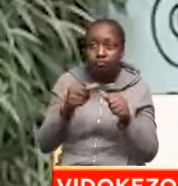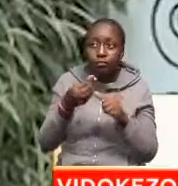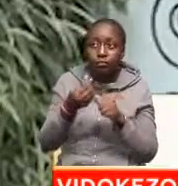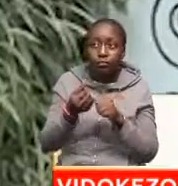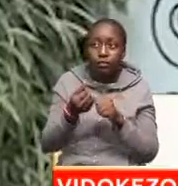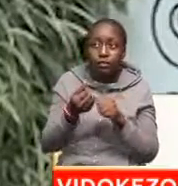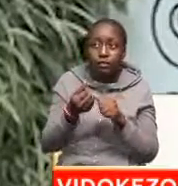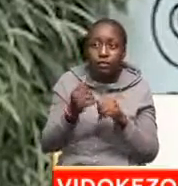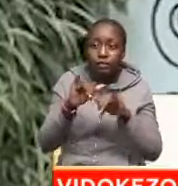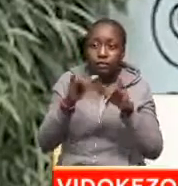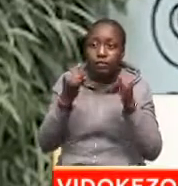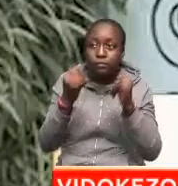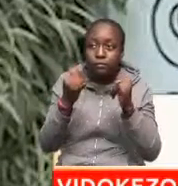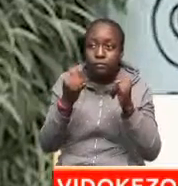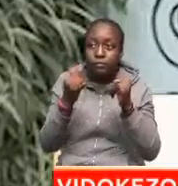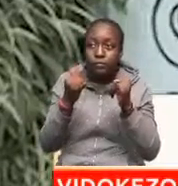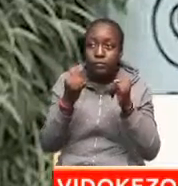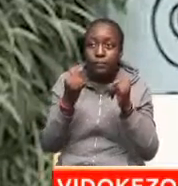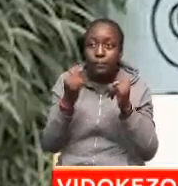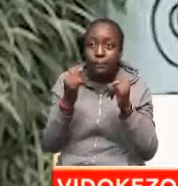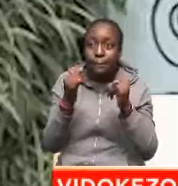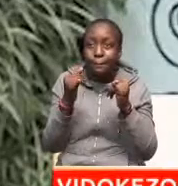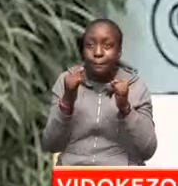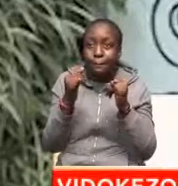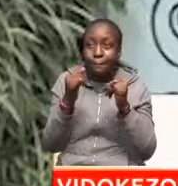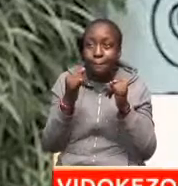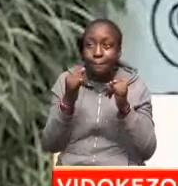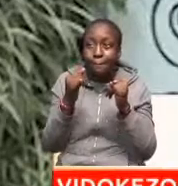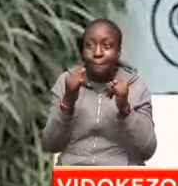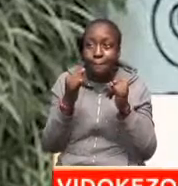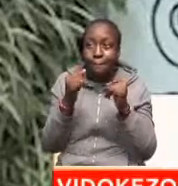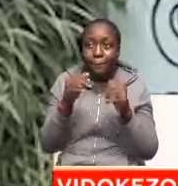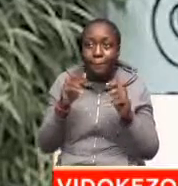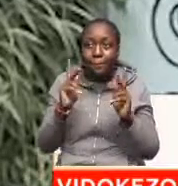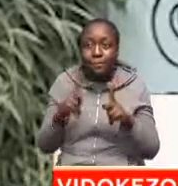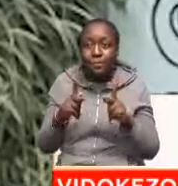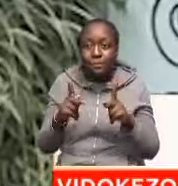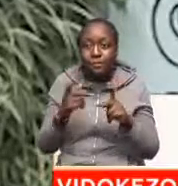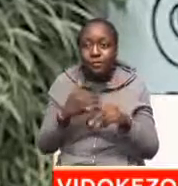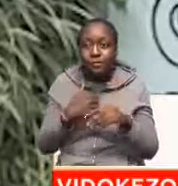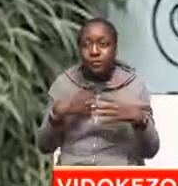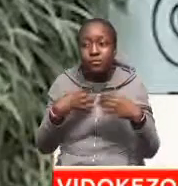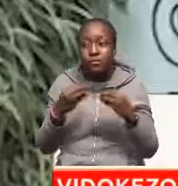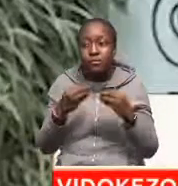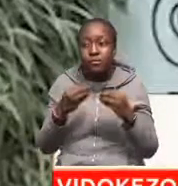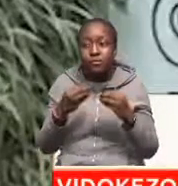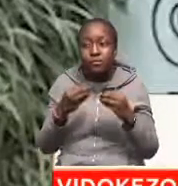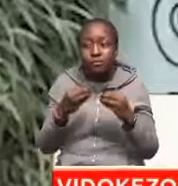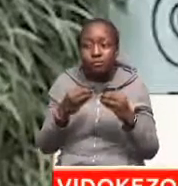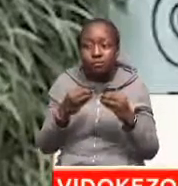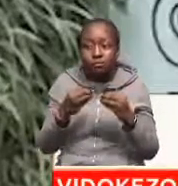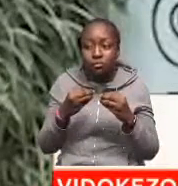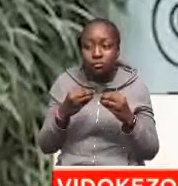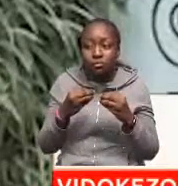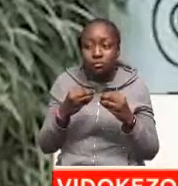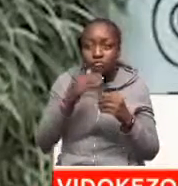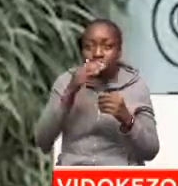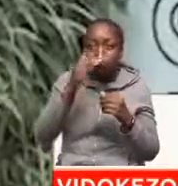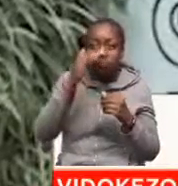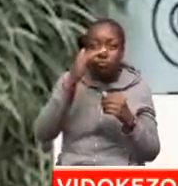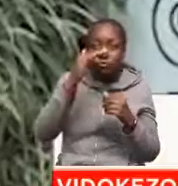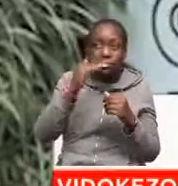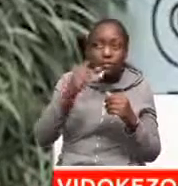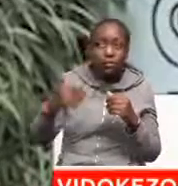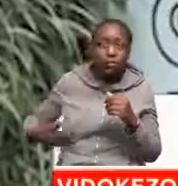upya ili wafanya biashara wapate nafu. Wale wafanya biashara wadogo